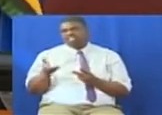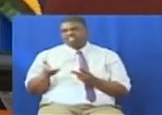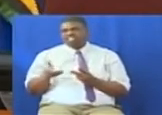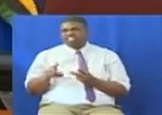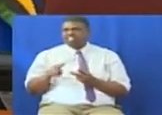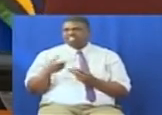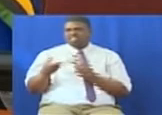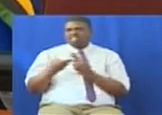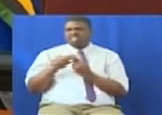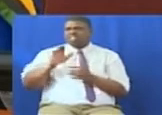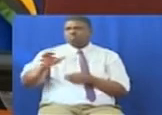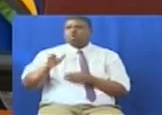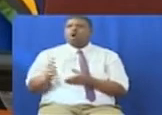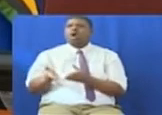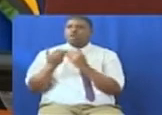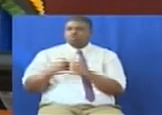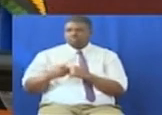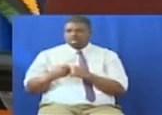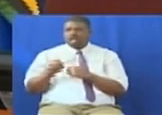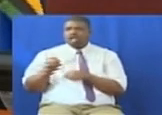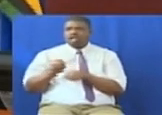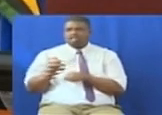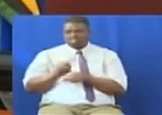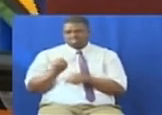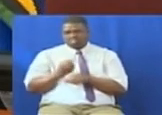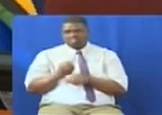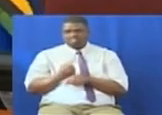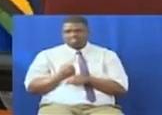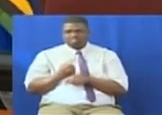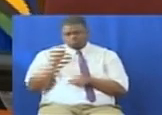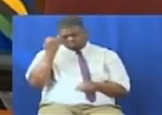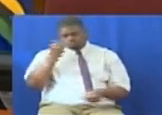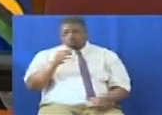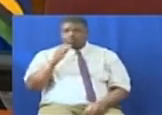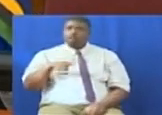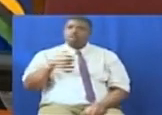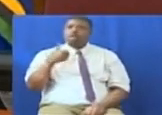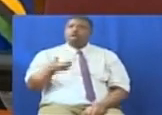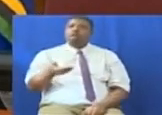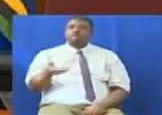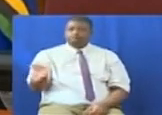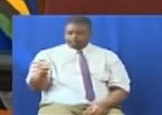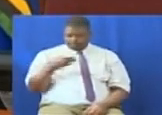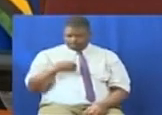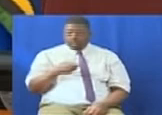kazi, lakini wakasema watatupa ushauri wao baadaye kidogo.